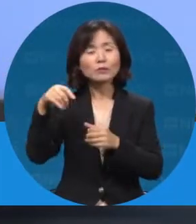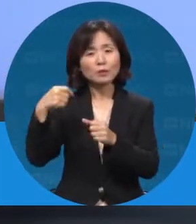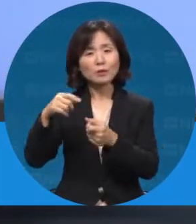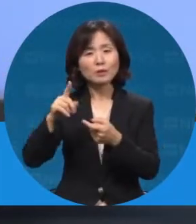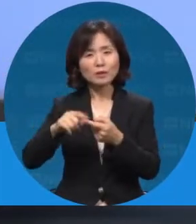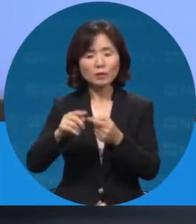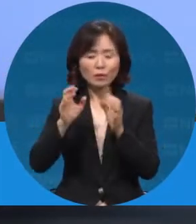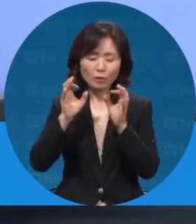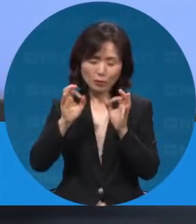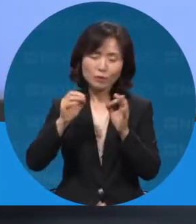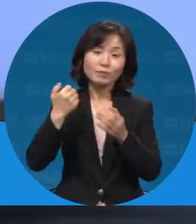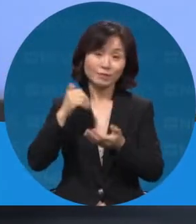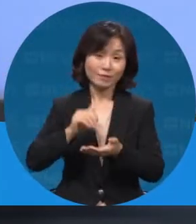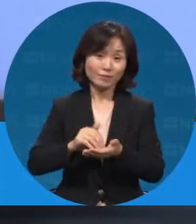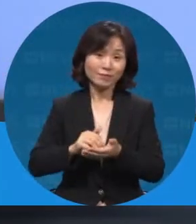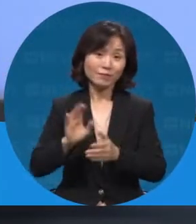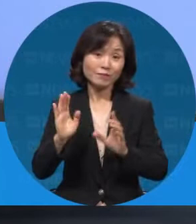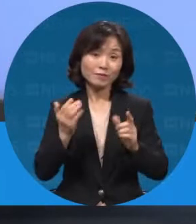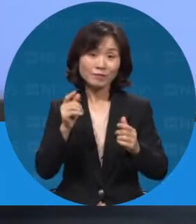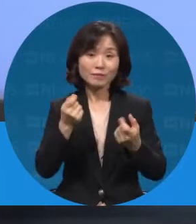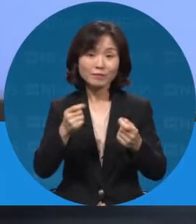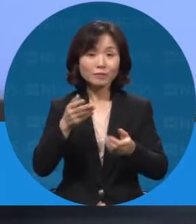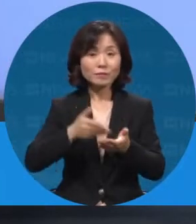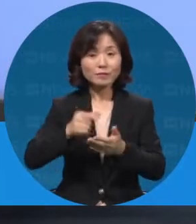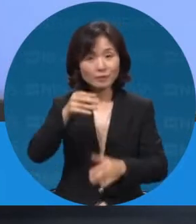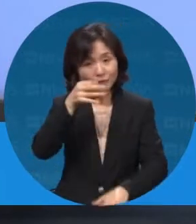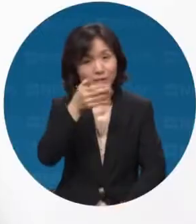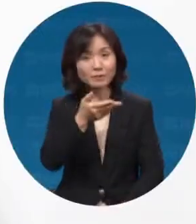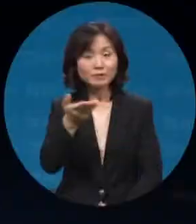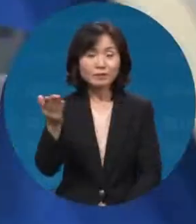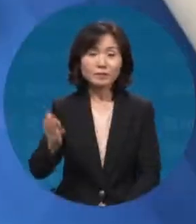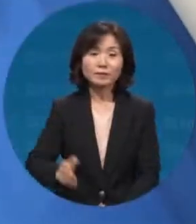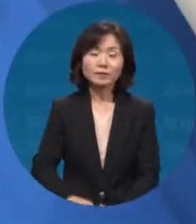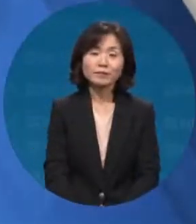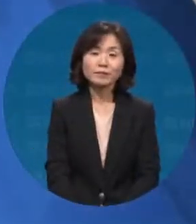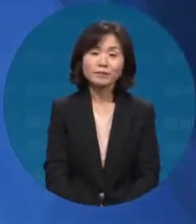합니다. 뉴스지에서 만나보시죠.